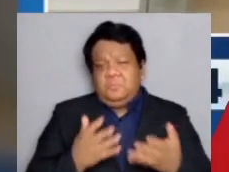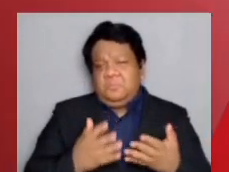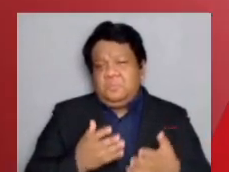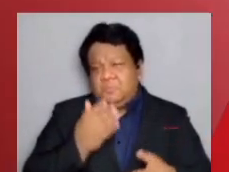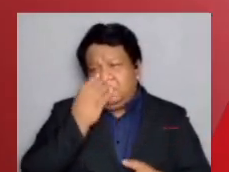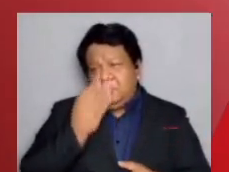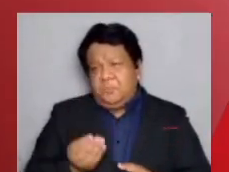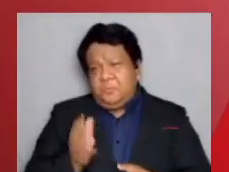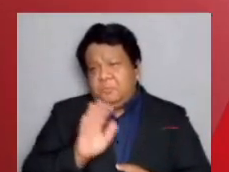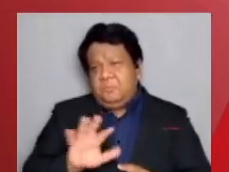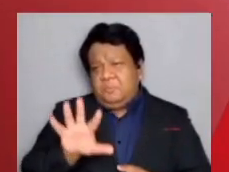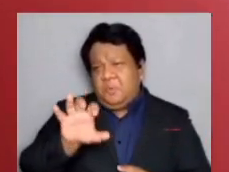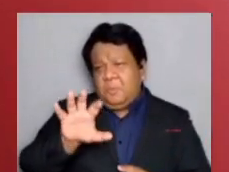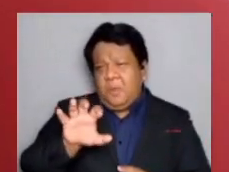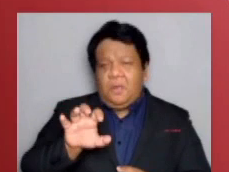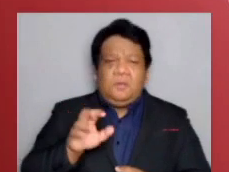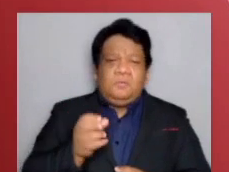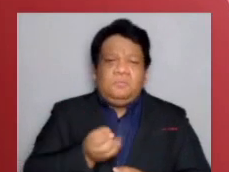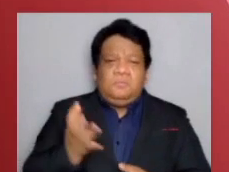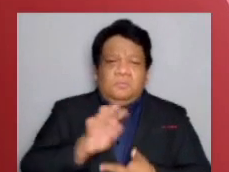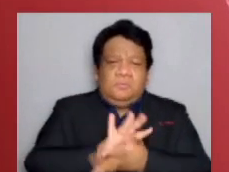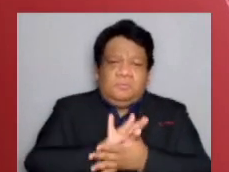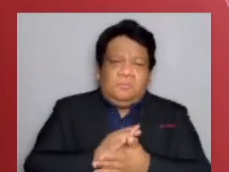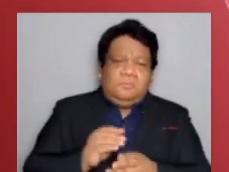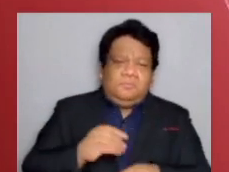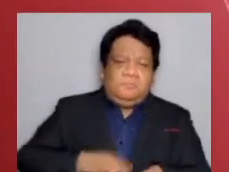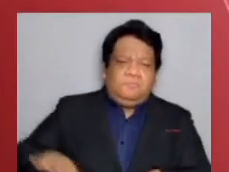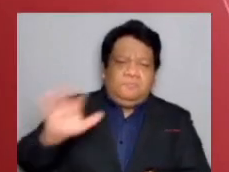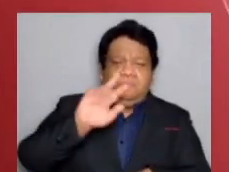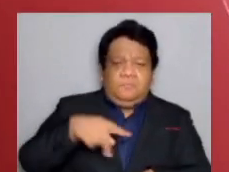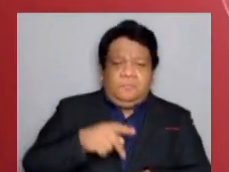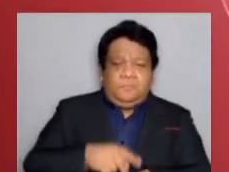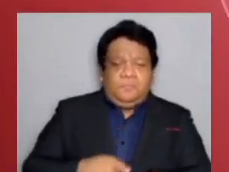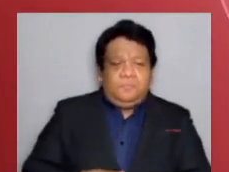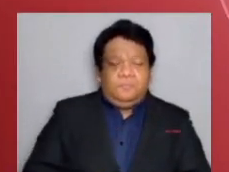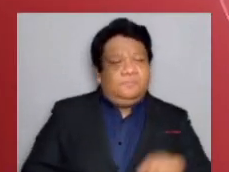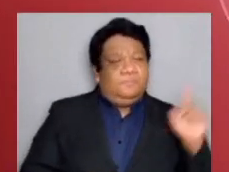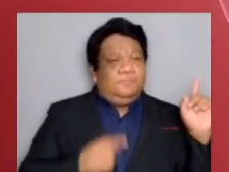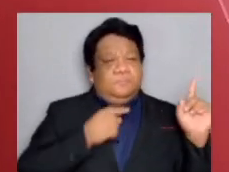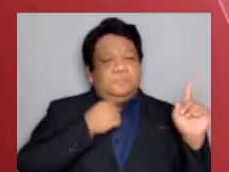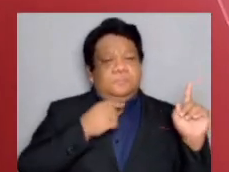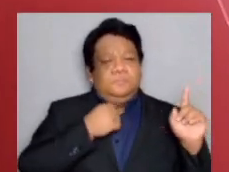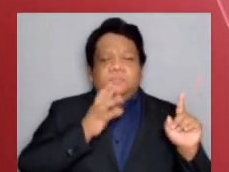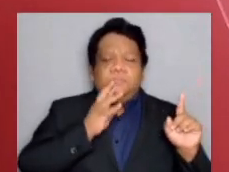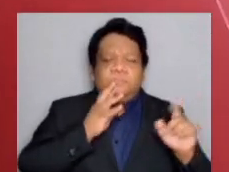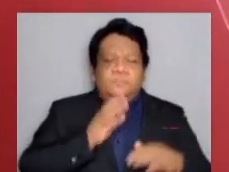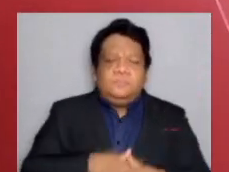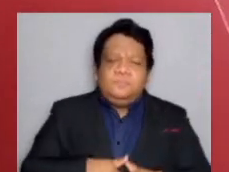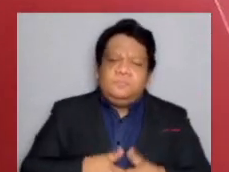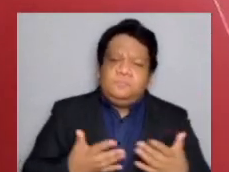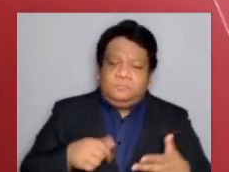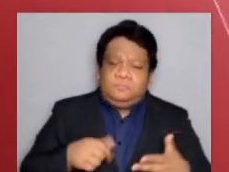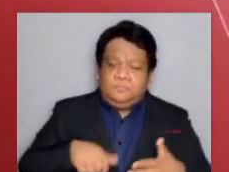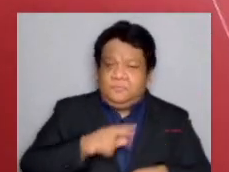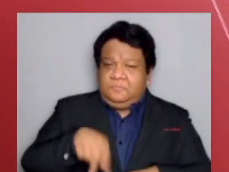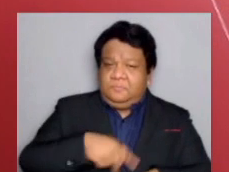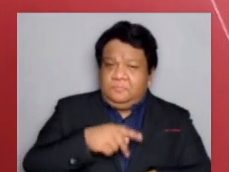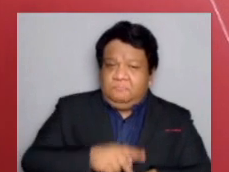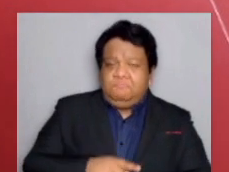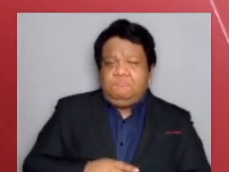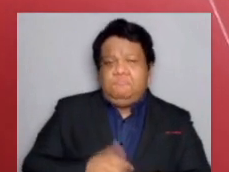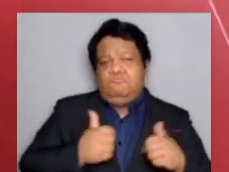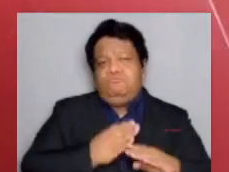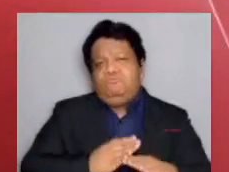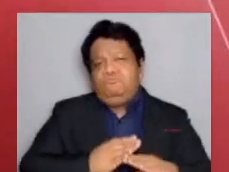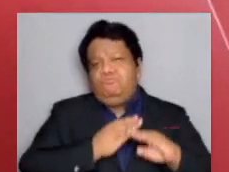Pilipinas. Population immunity in the Philippines is robust. The herd immunity that is driving the pandemic now